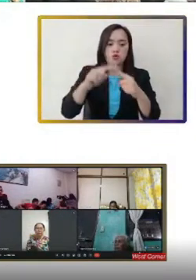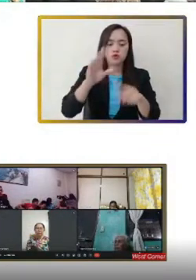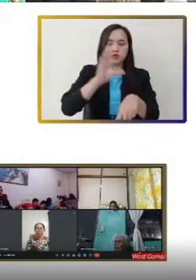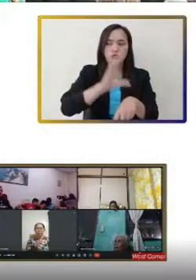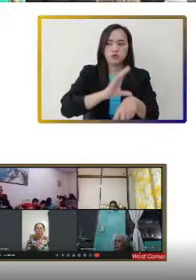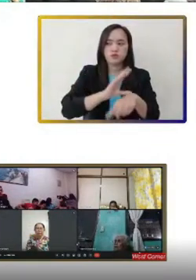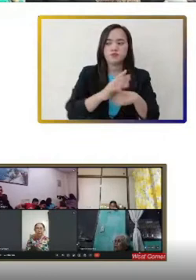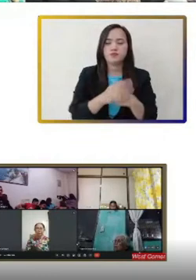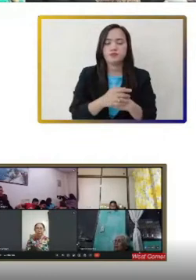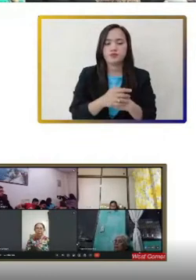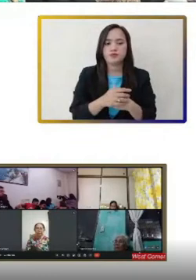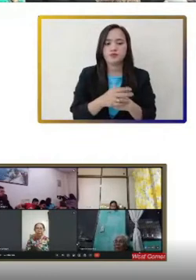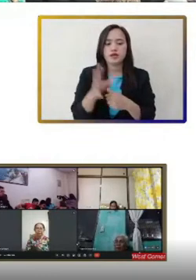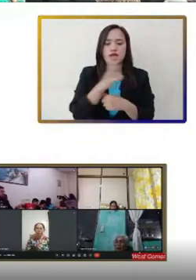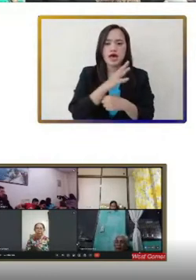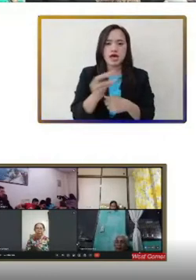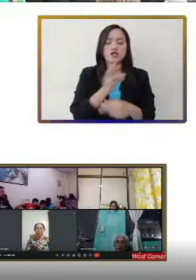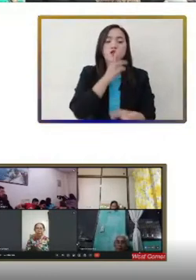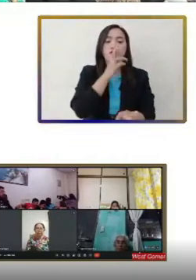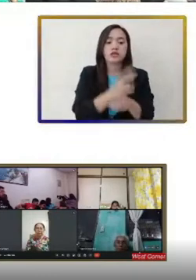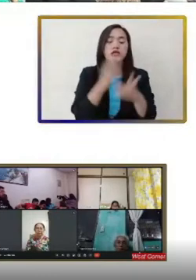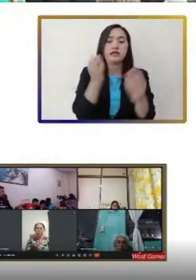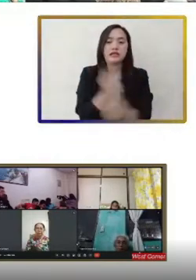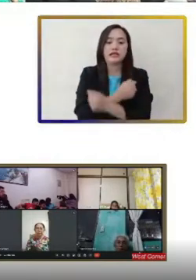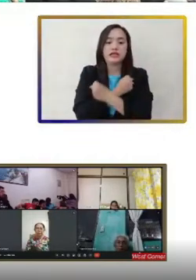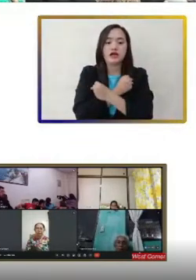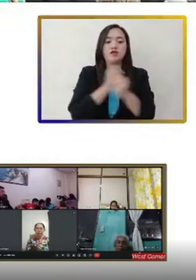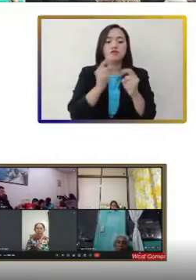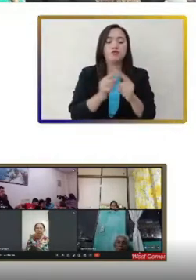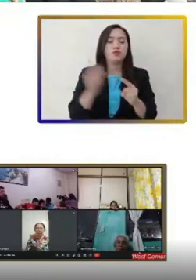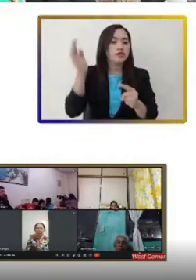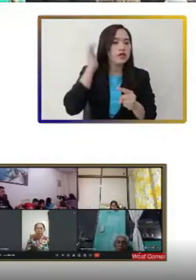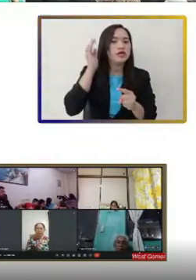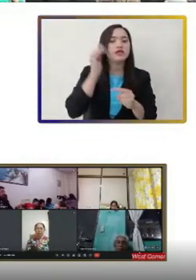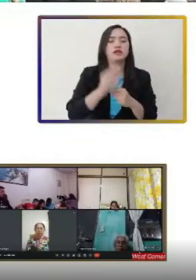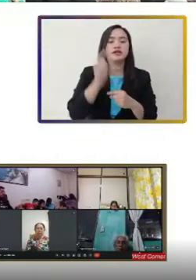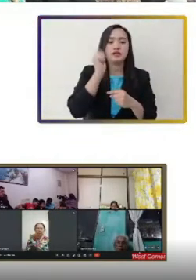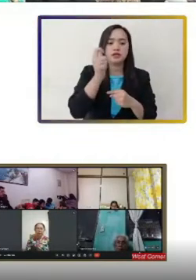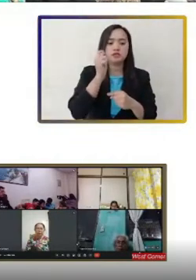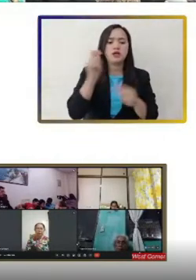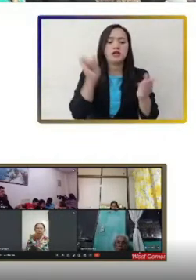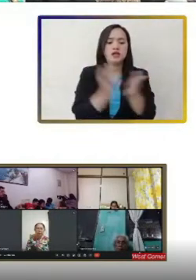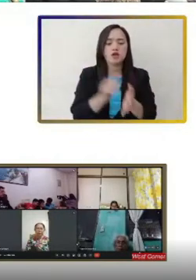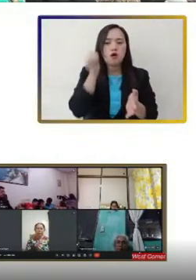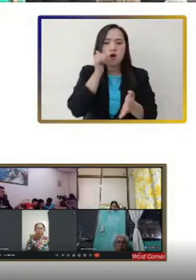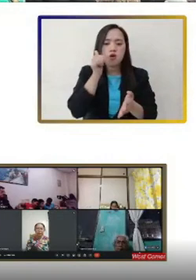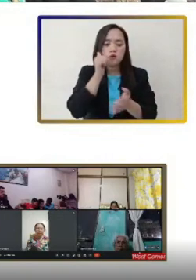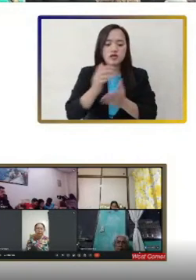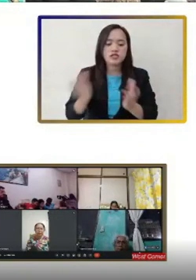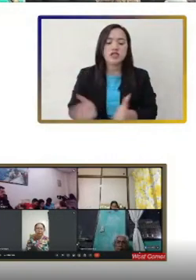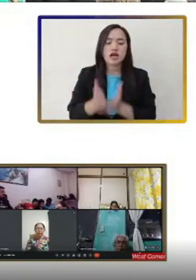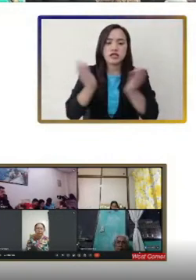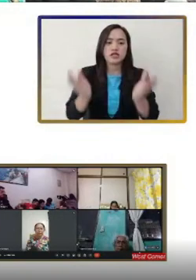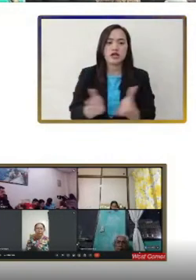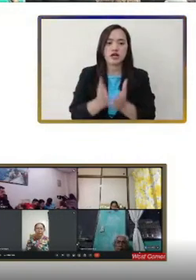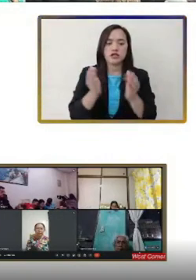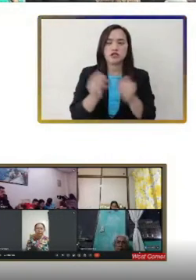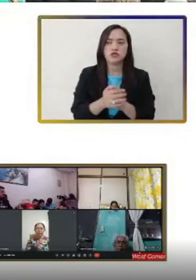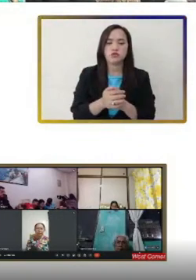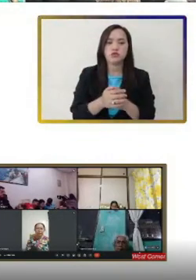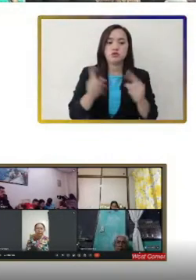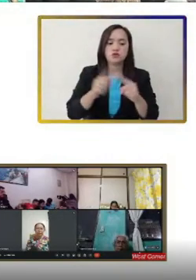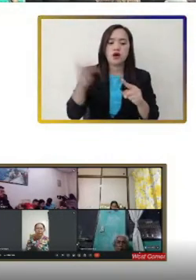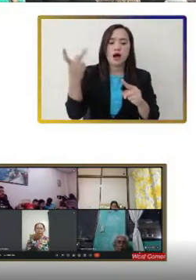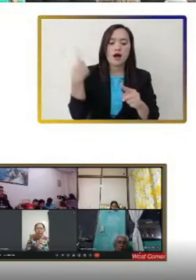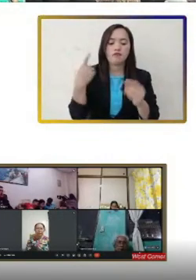like it and I really love to hear testimonies na nag-i-encourage po sa napakaraming mga